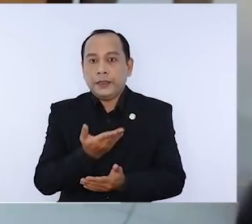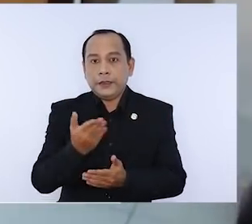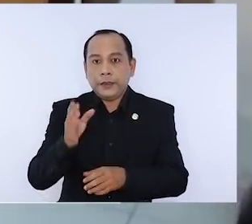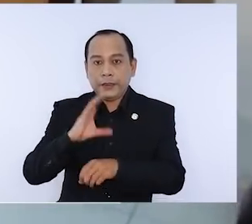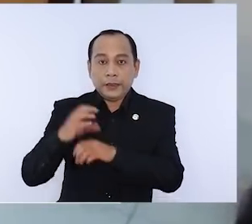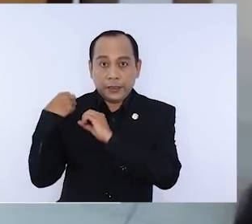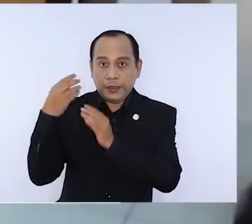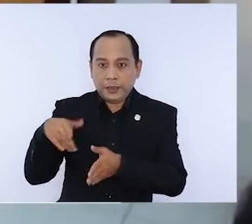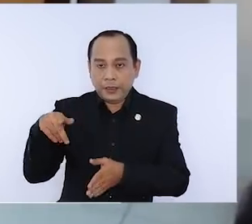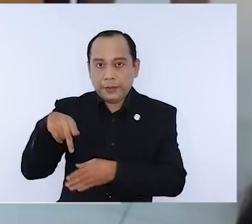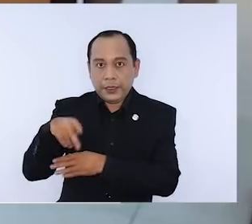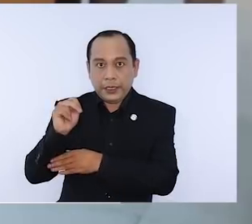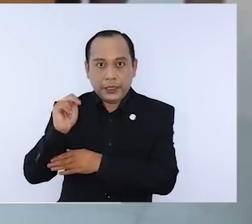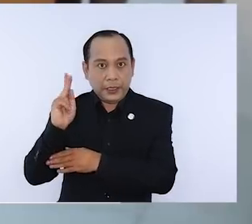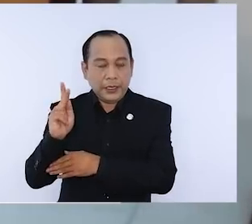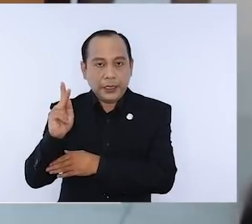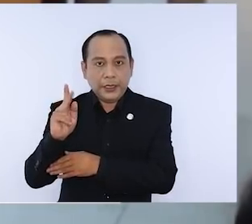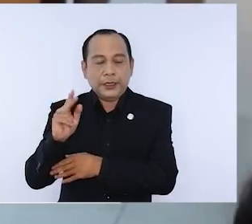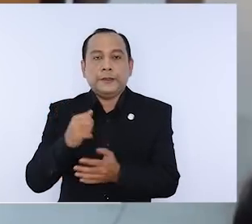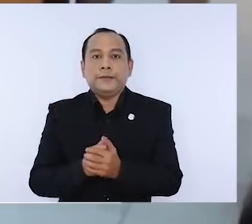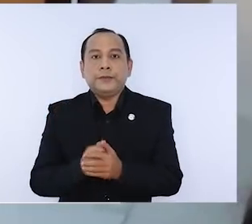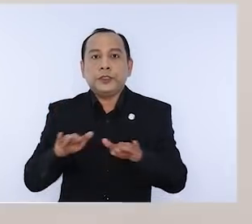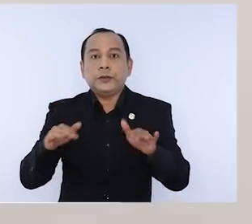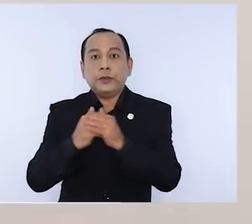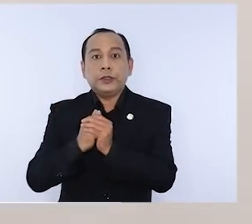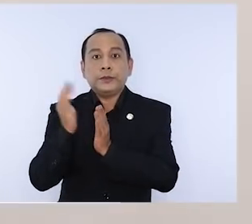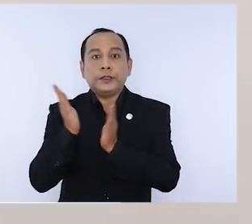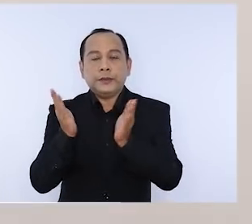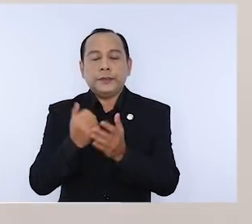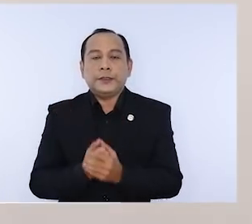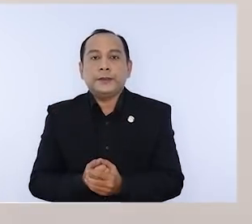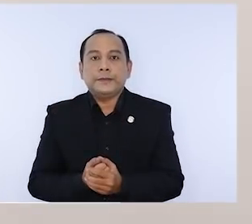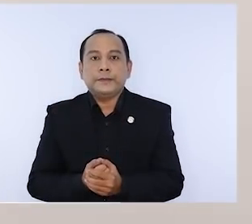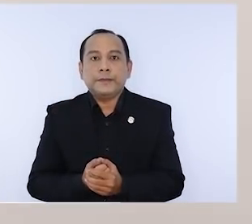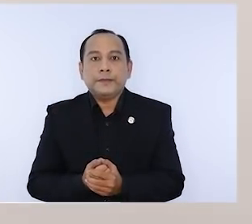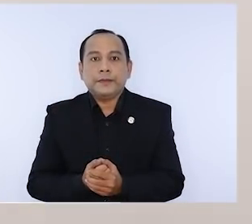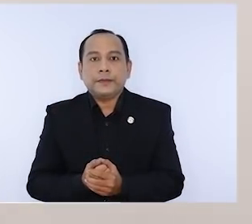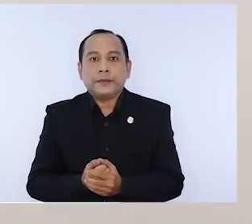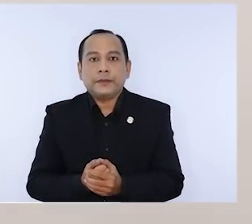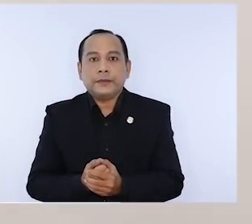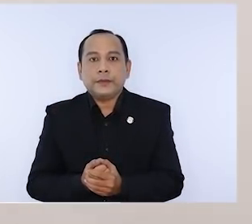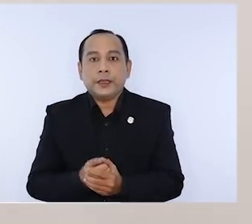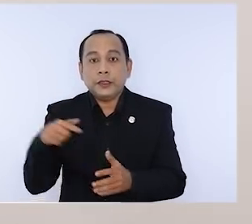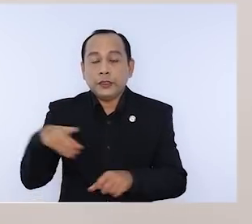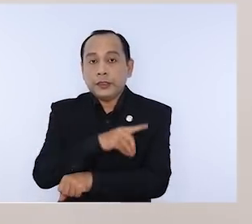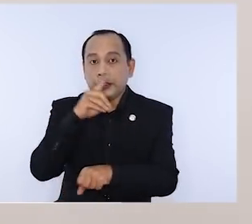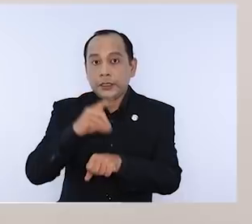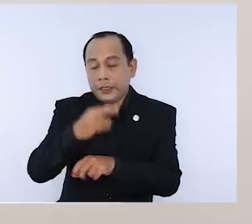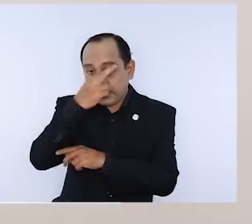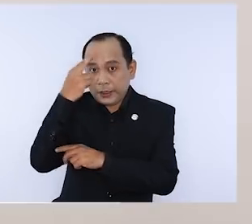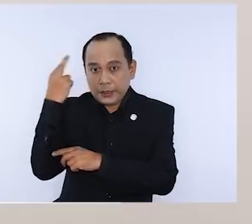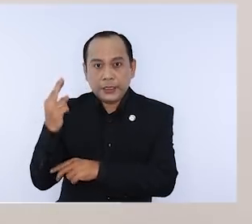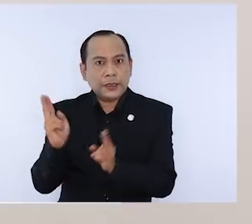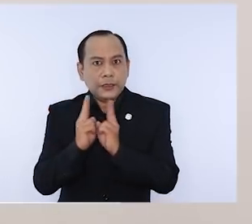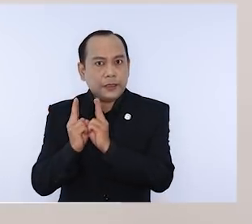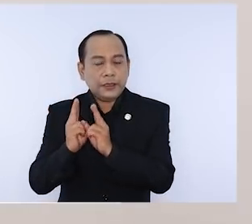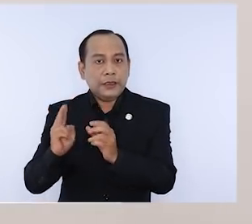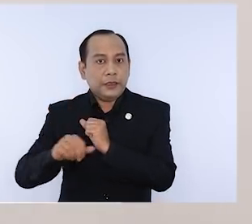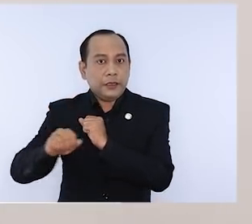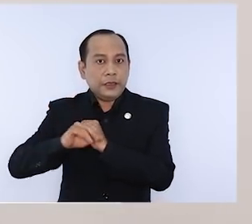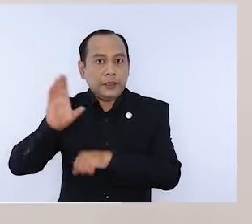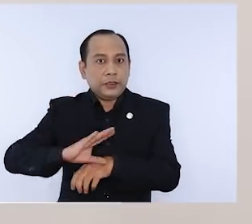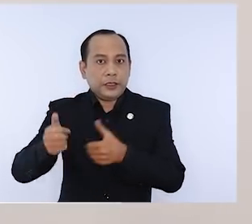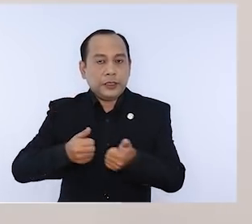may tungkulin sa PNK o pagsamba ng kabataan. Ang distrito ng Rizal ay kaisa po sa inilunsad ng pamamahala